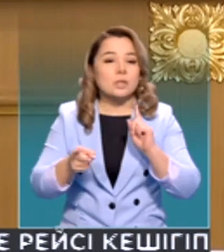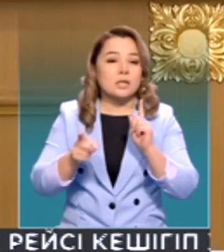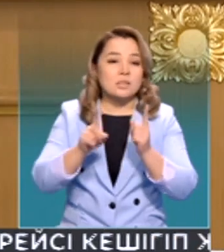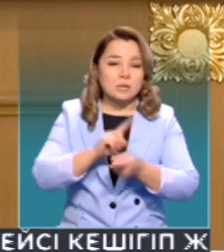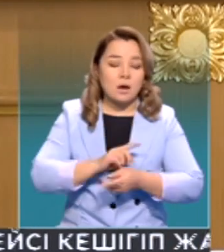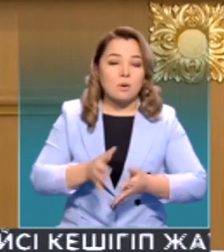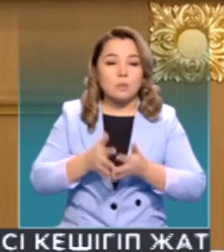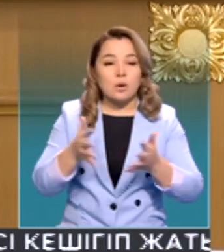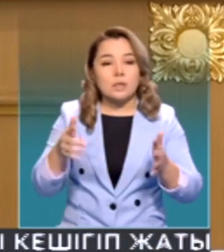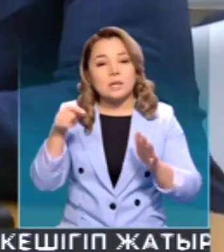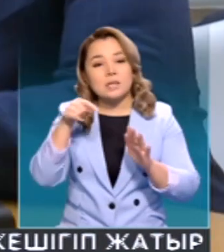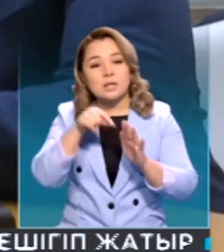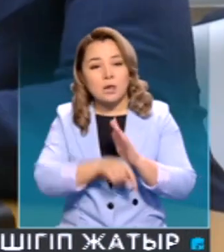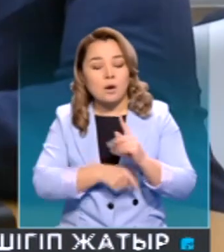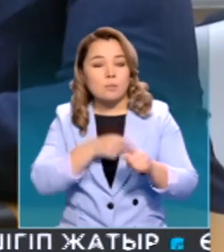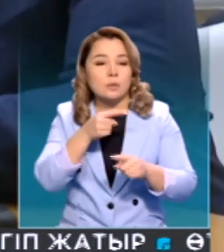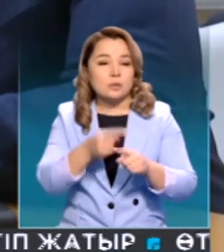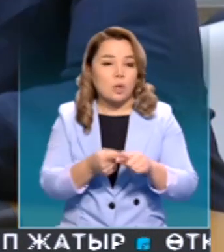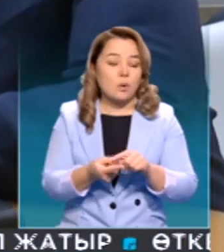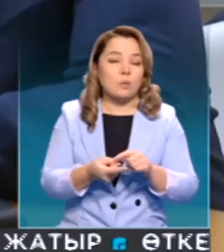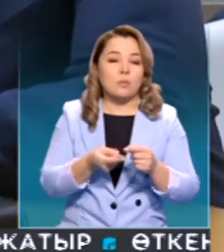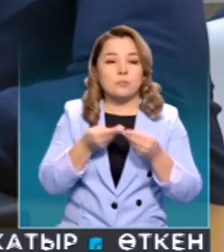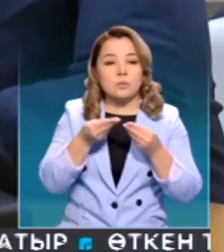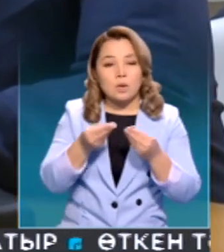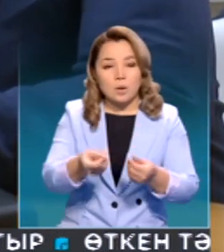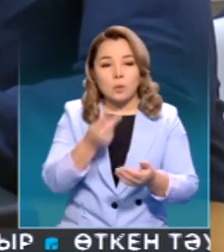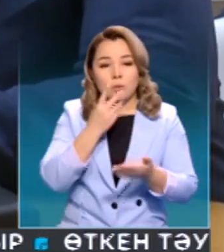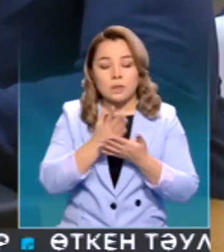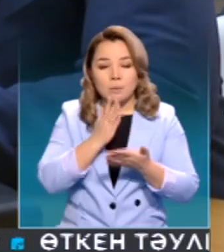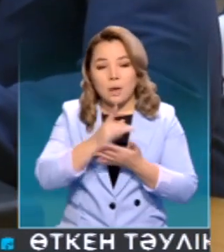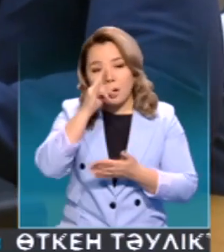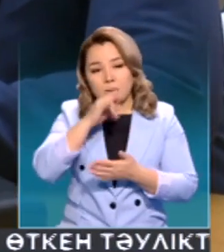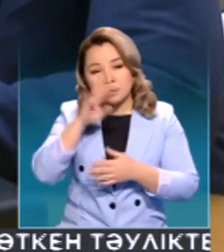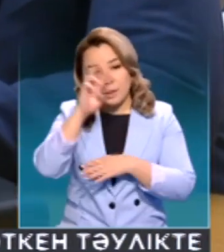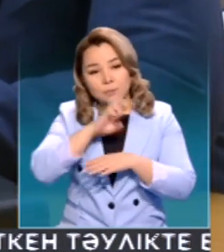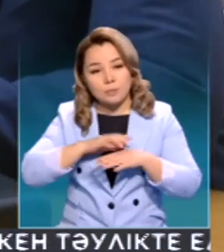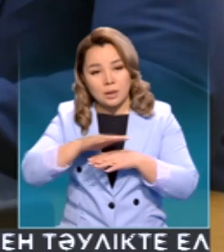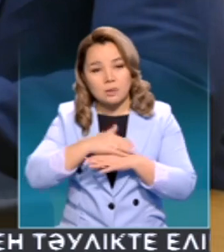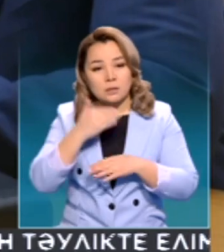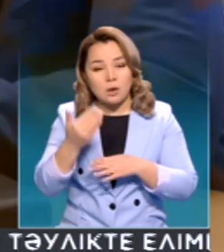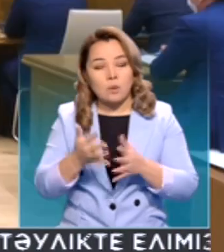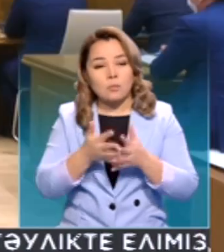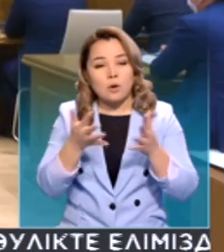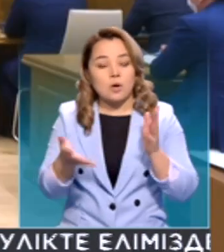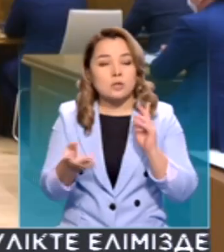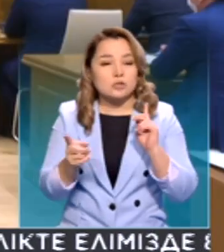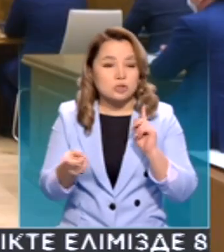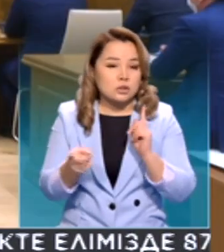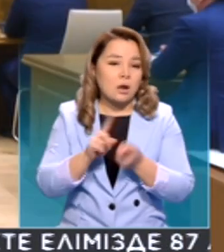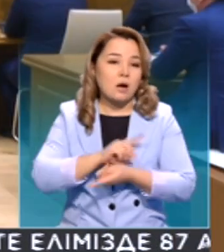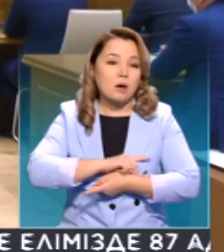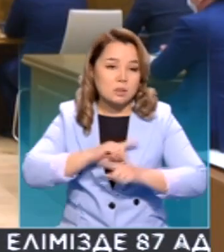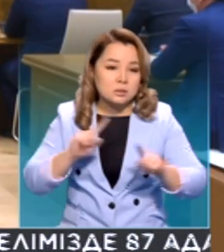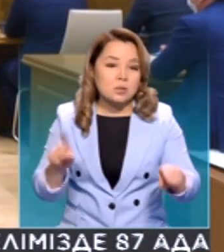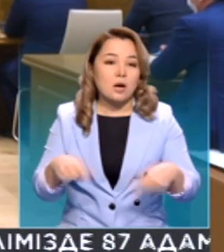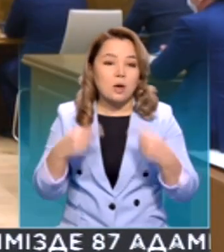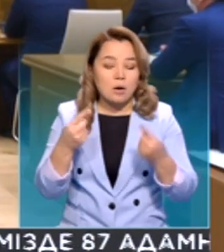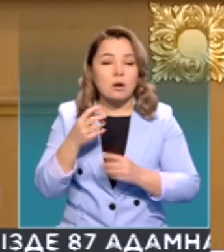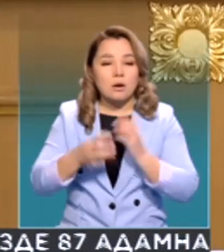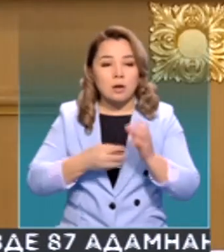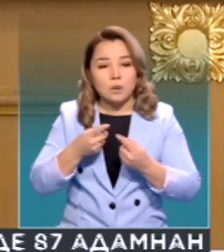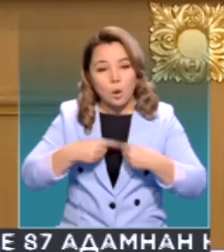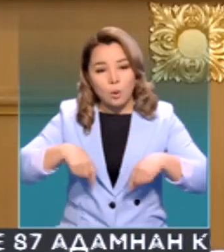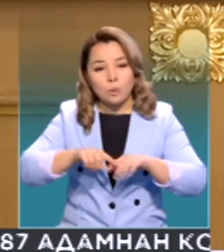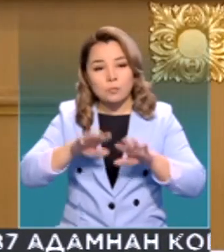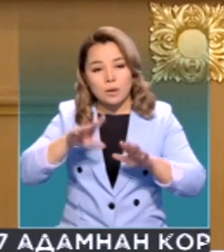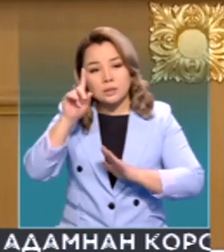ауқымы мен тереңдігі туралы оң әсер қалдырмауы мүмкін емес. Қазақстан мемлекет ретінде айтарлықтай жаңғырды. Бұл деректі әлемдік қоғамдастық